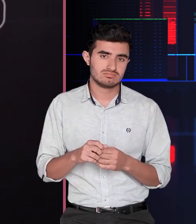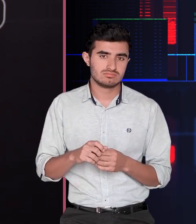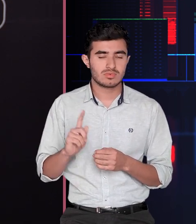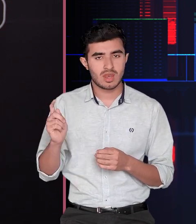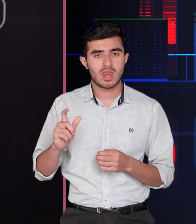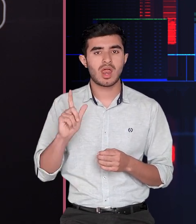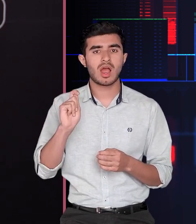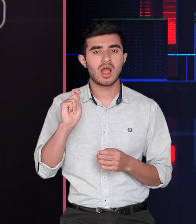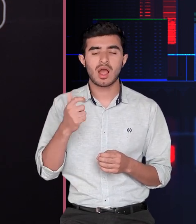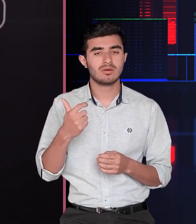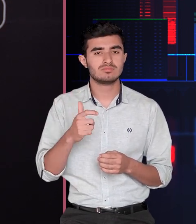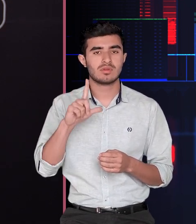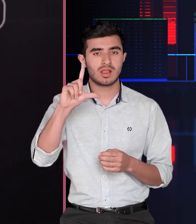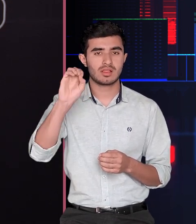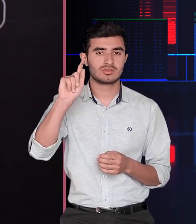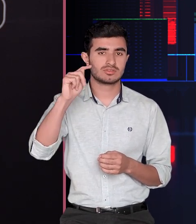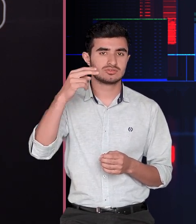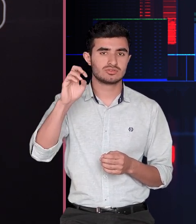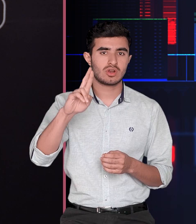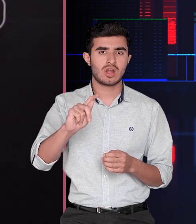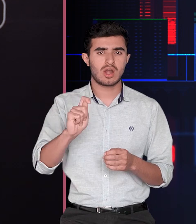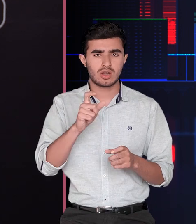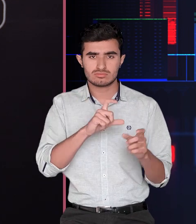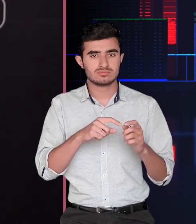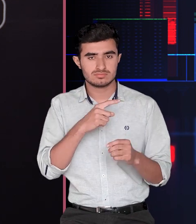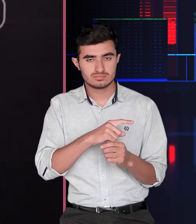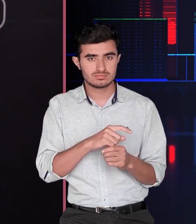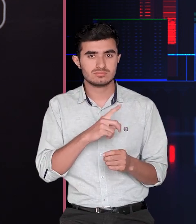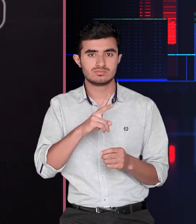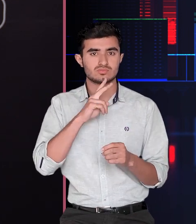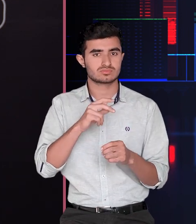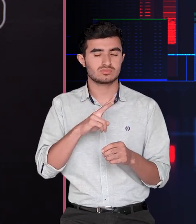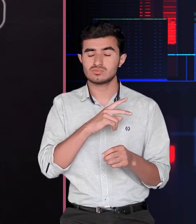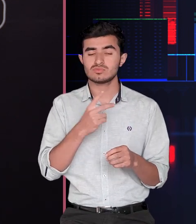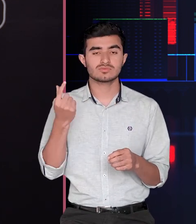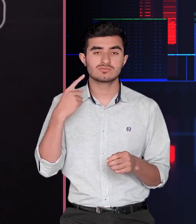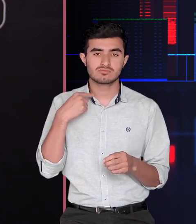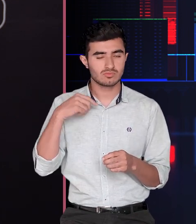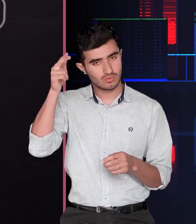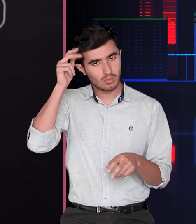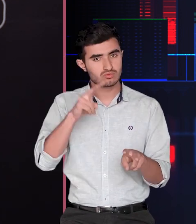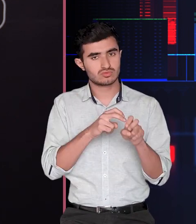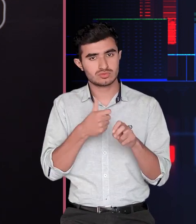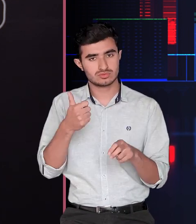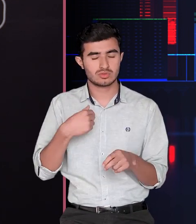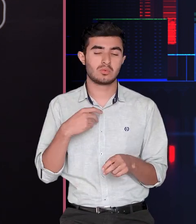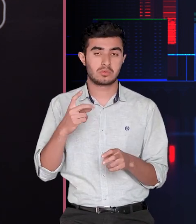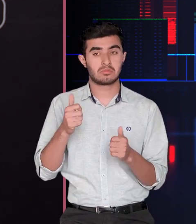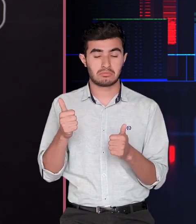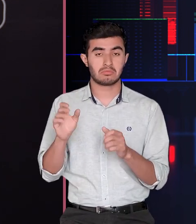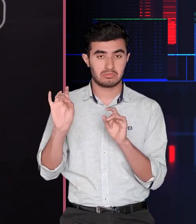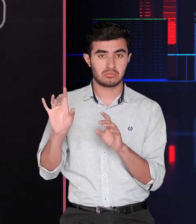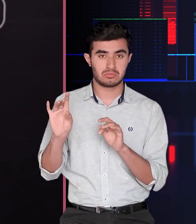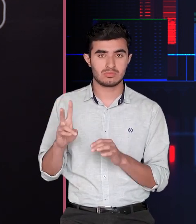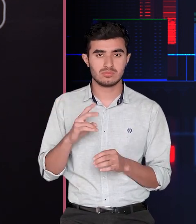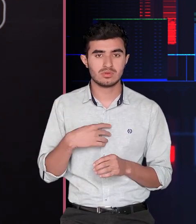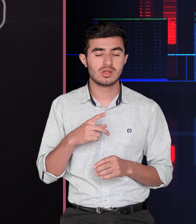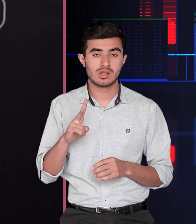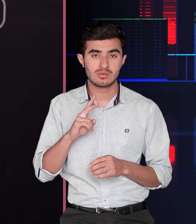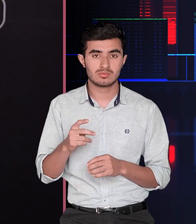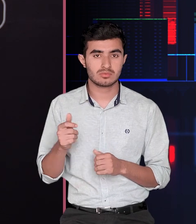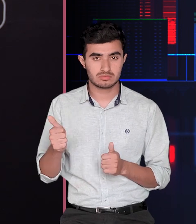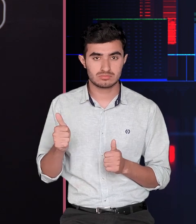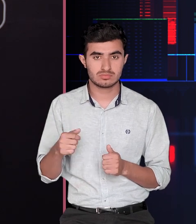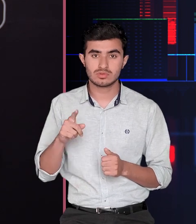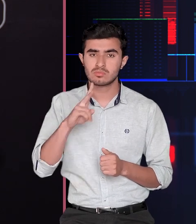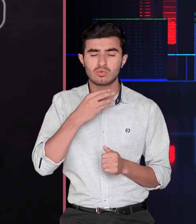हमारे लेदर कंसल्टेंट थे। वो आए मेरे पास और उन्होंने कहा कि वो राइडिंग करते हैं। ही वॉज क्वाइट ओल्ड पर्सन। तो मैंने कहा कि नहीं,